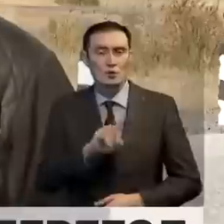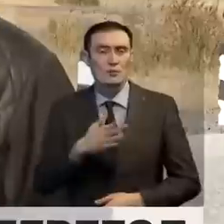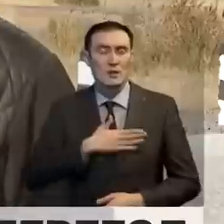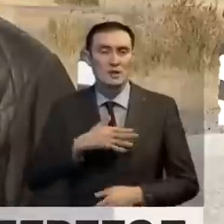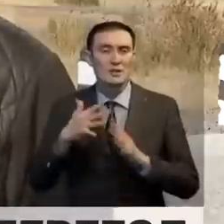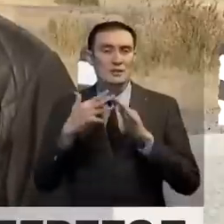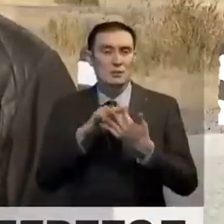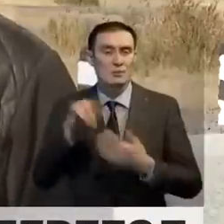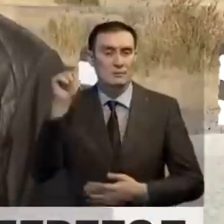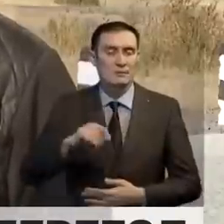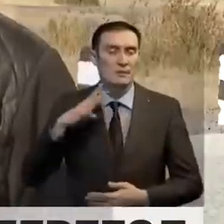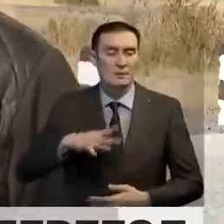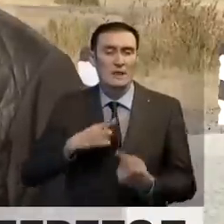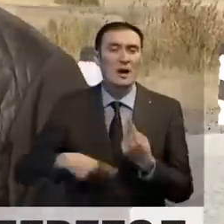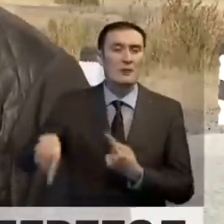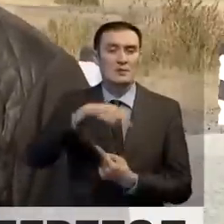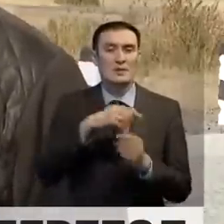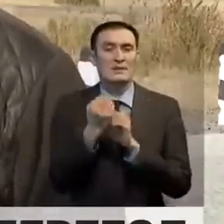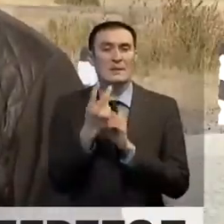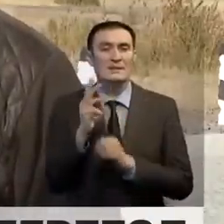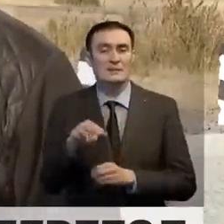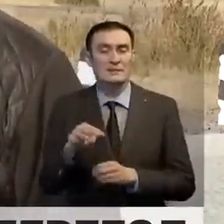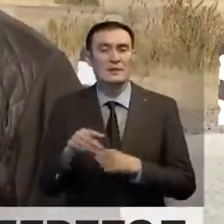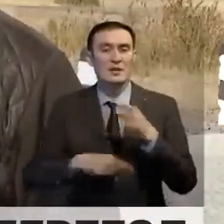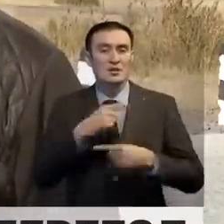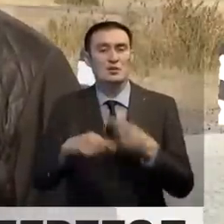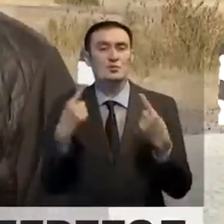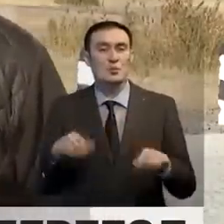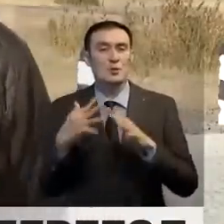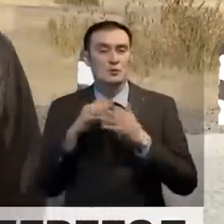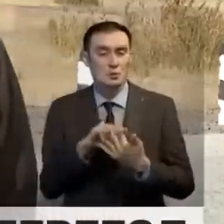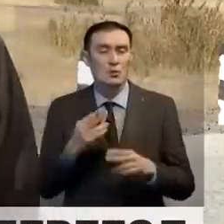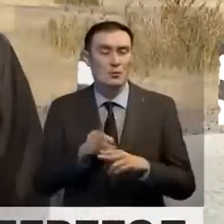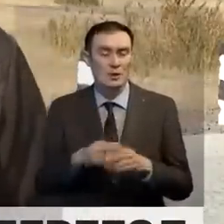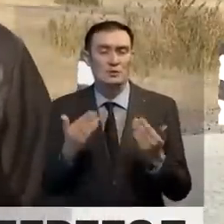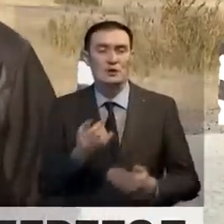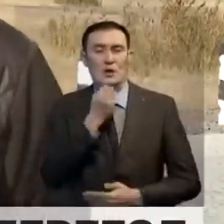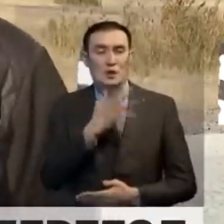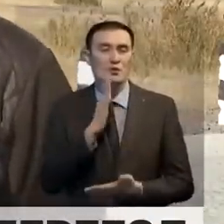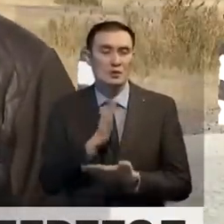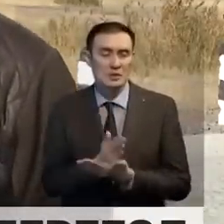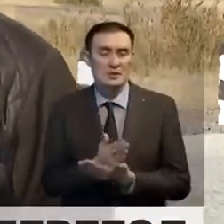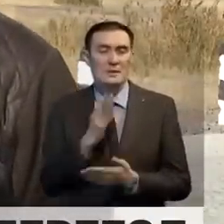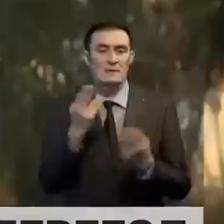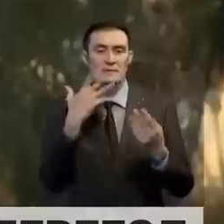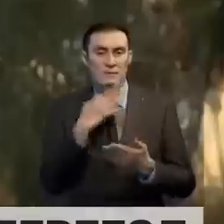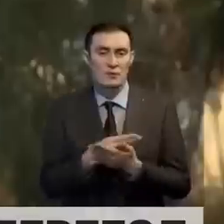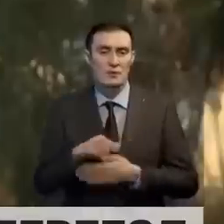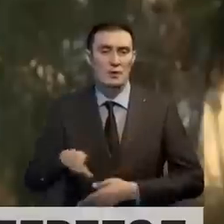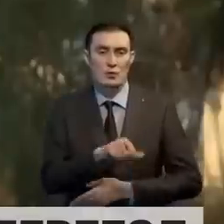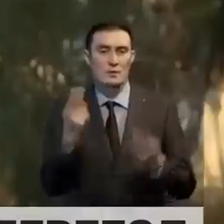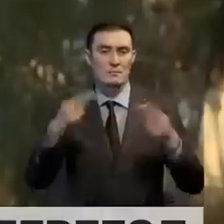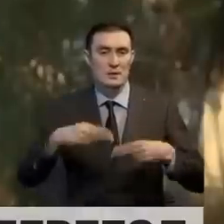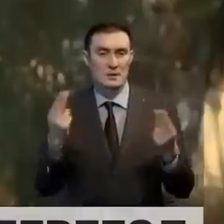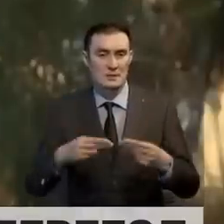село, медикам приходилось объезжать 12 километров через село Ташшолак. Поэтому очень хорошо, что у нас появился переезд. Была